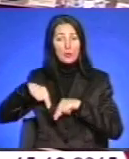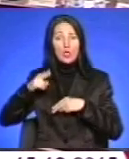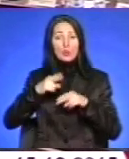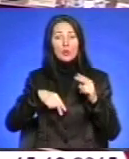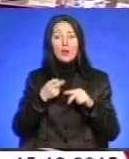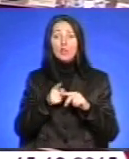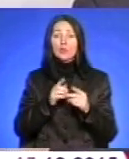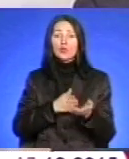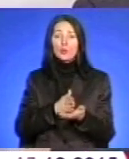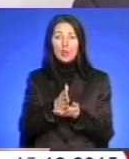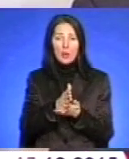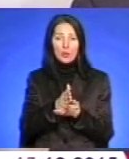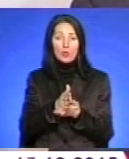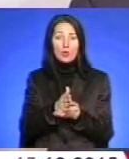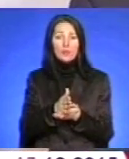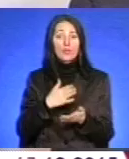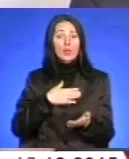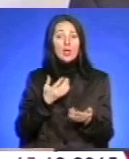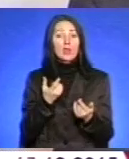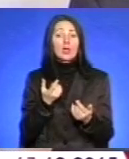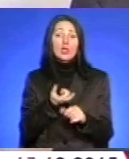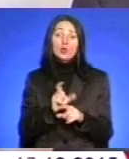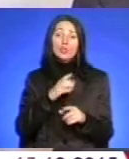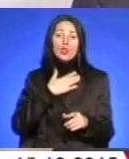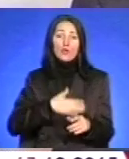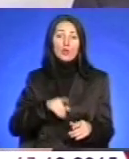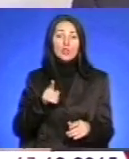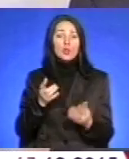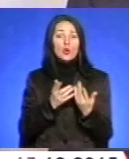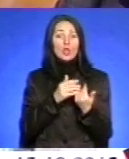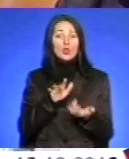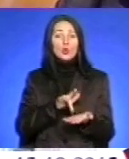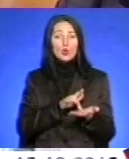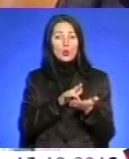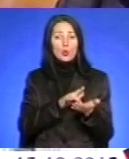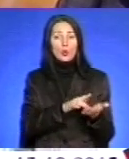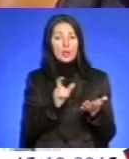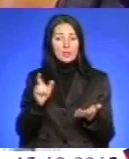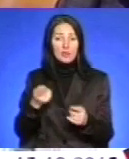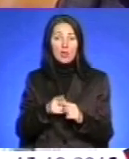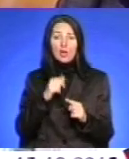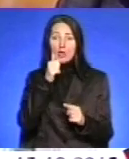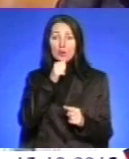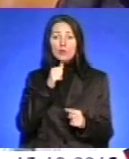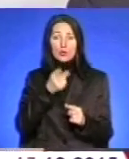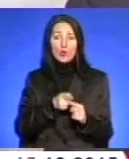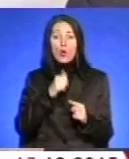напрямку. Ми надзвичайно задоволені тою кількістю туристів, яка цього року відвідала Хорватію.